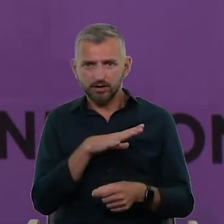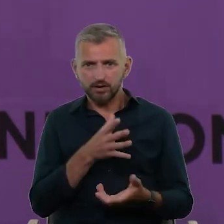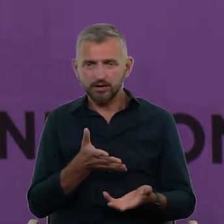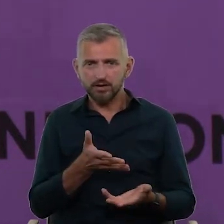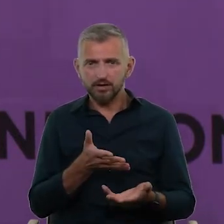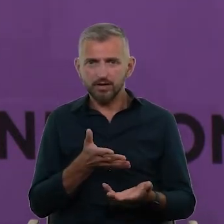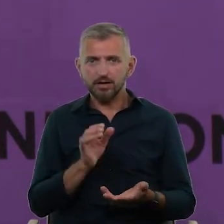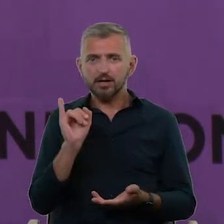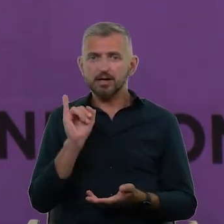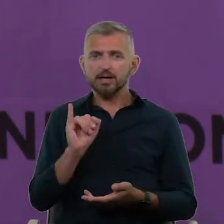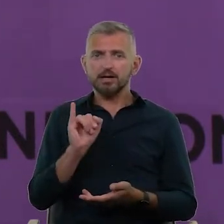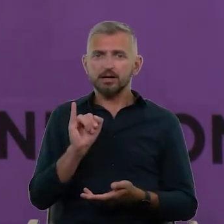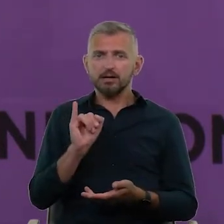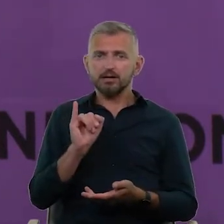далі.